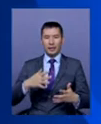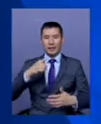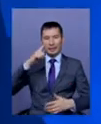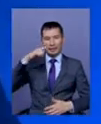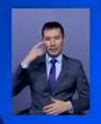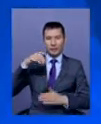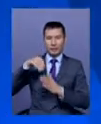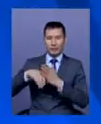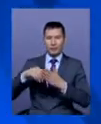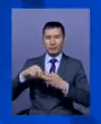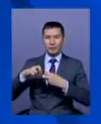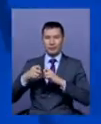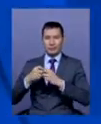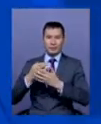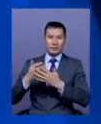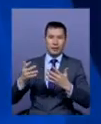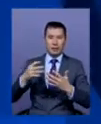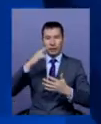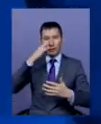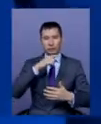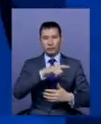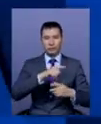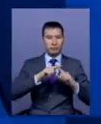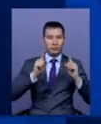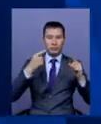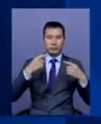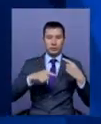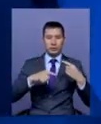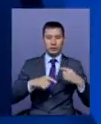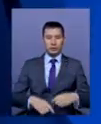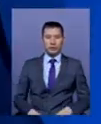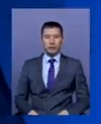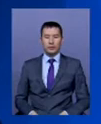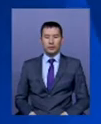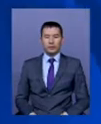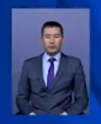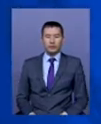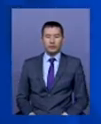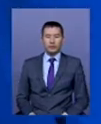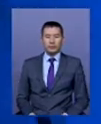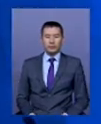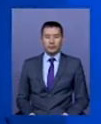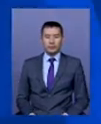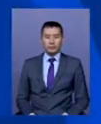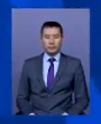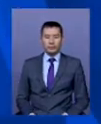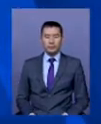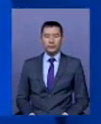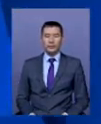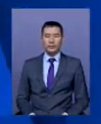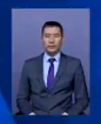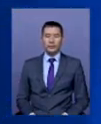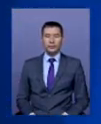әлеуметтік шешімдер тым асығыс қабылданғанын көрсетіп отыр. Ал қазақ елінің ата заңы экономикалық, әлеуметтік, ұйымдастыру ұшлық